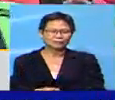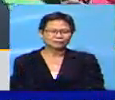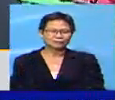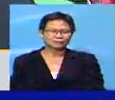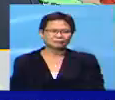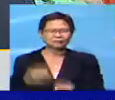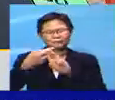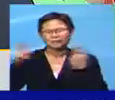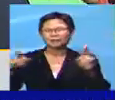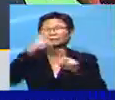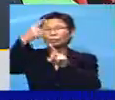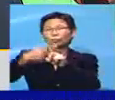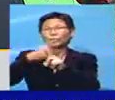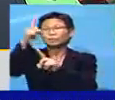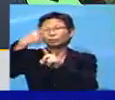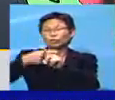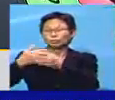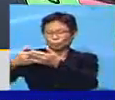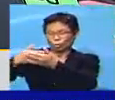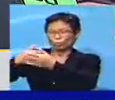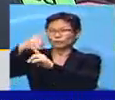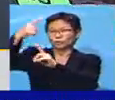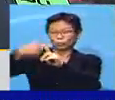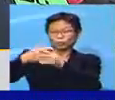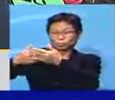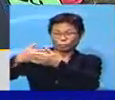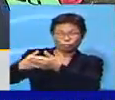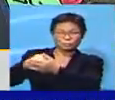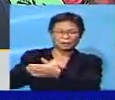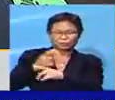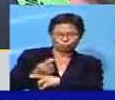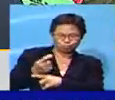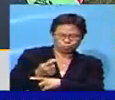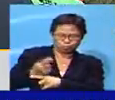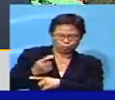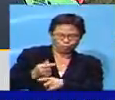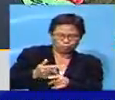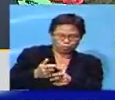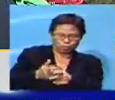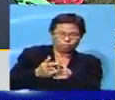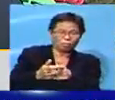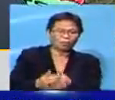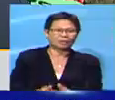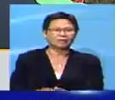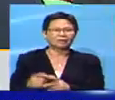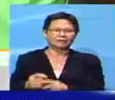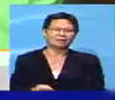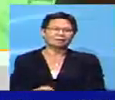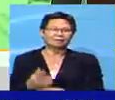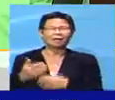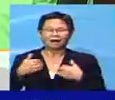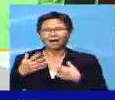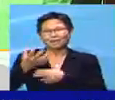persediaaniaan sebulan Sebelum saya per sayaaining alhamdulillah ada